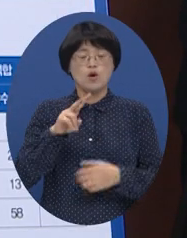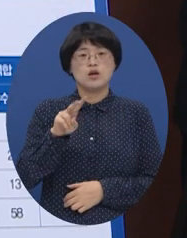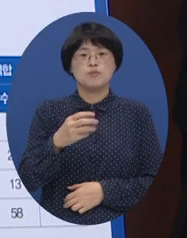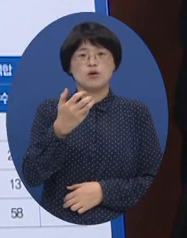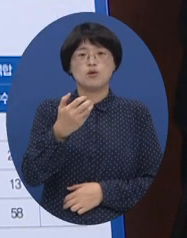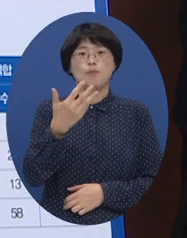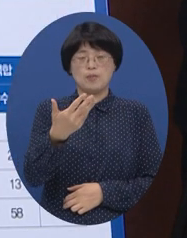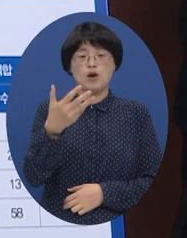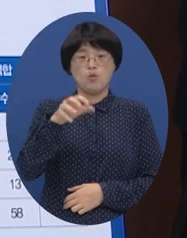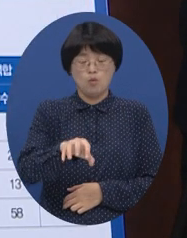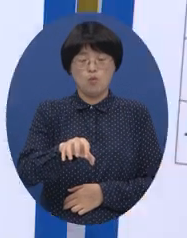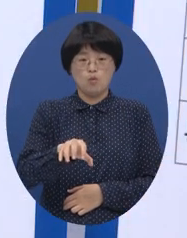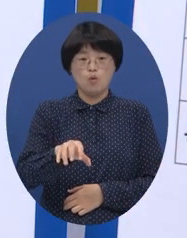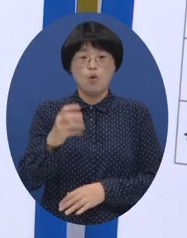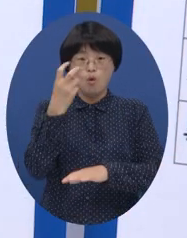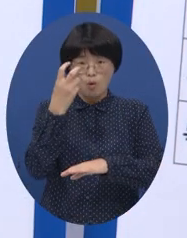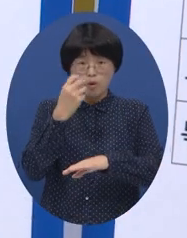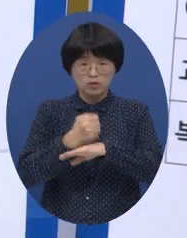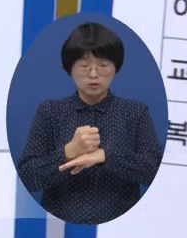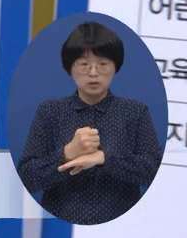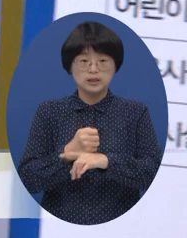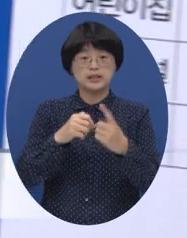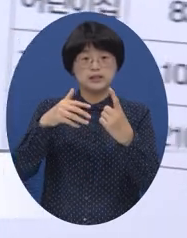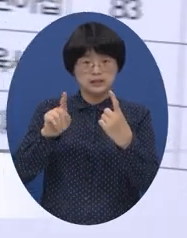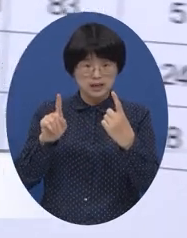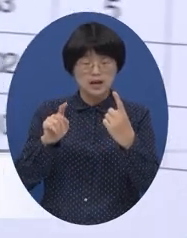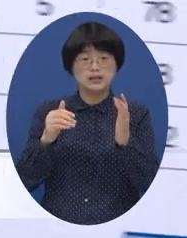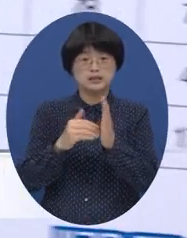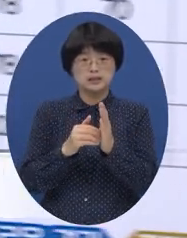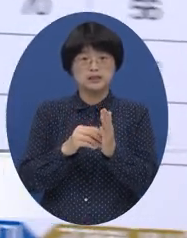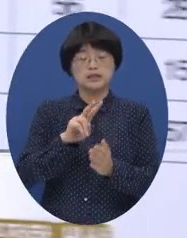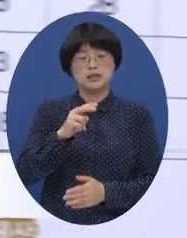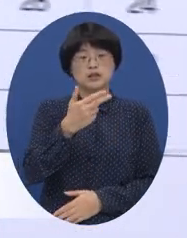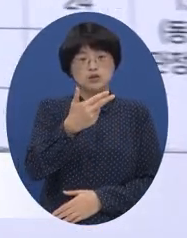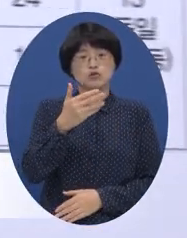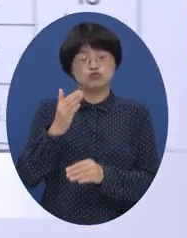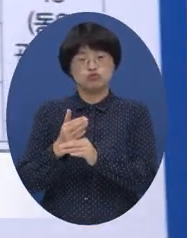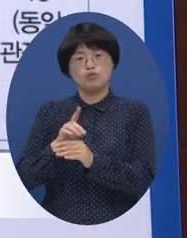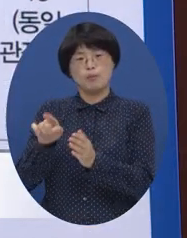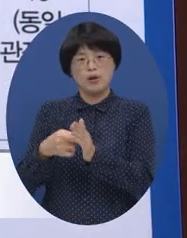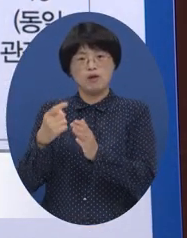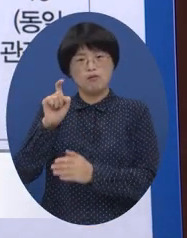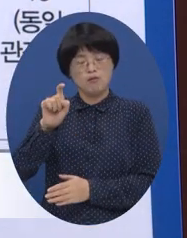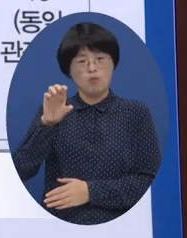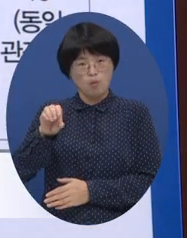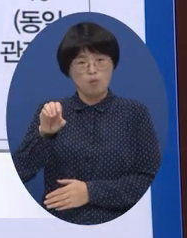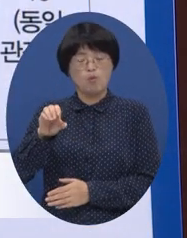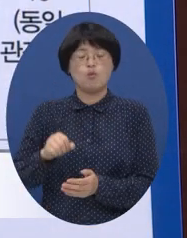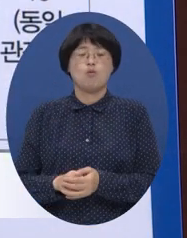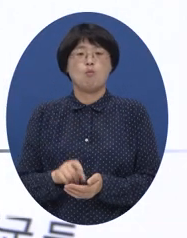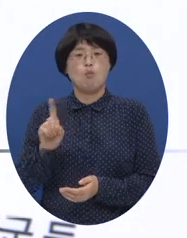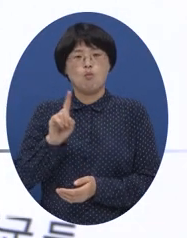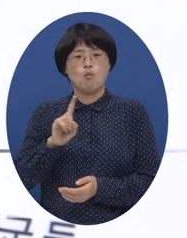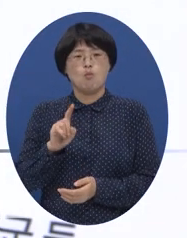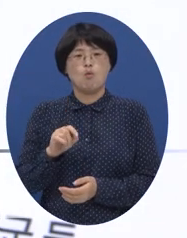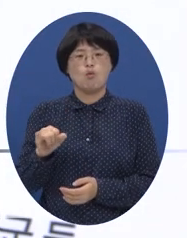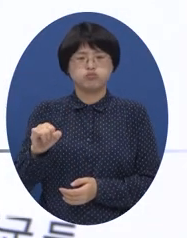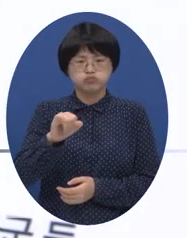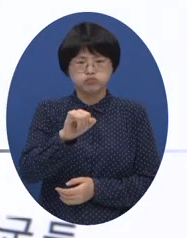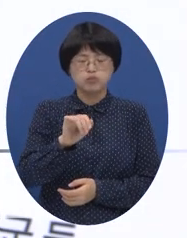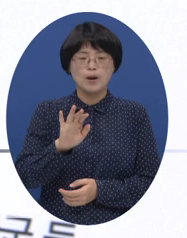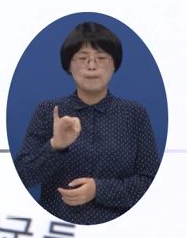289개소에 대한 수질 검사를 실시, 1차 조사가 끝난 207개소 중 110곳에서 불온성 대장균군이나